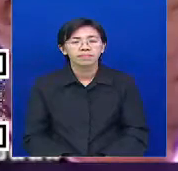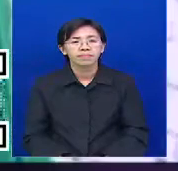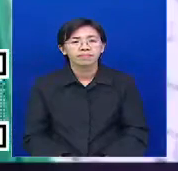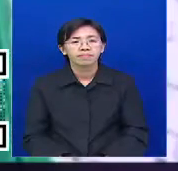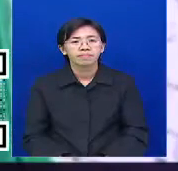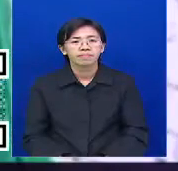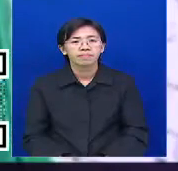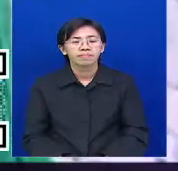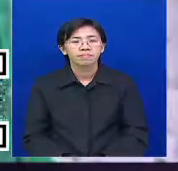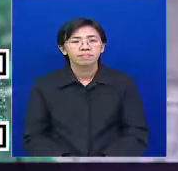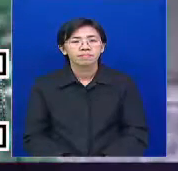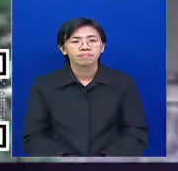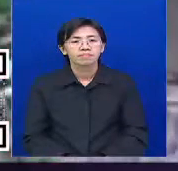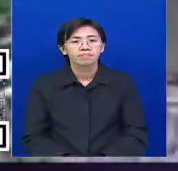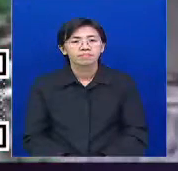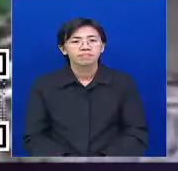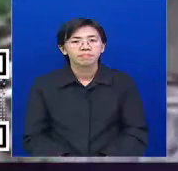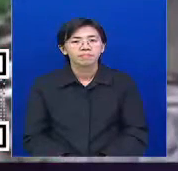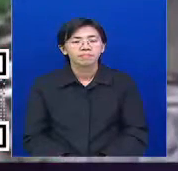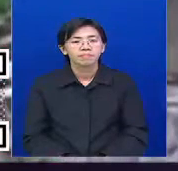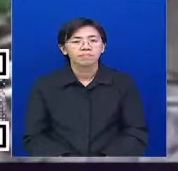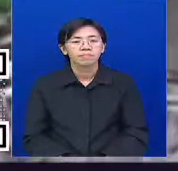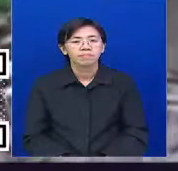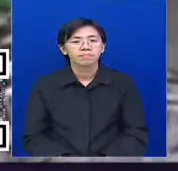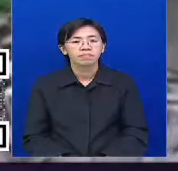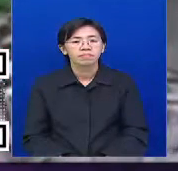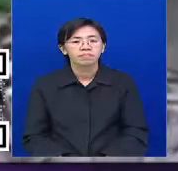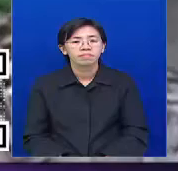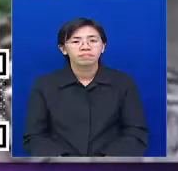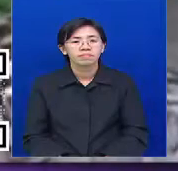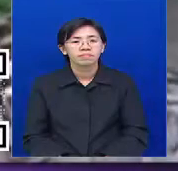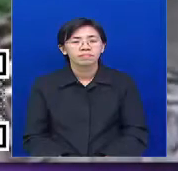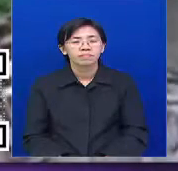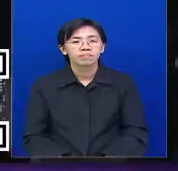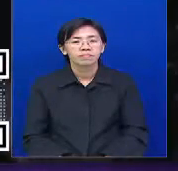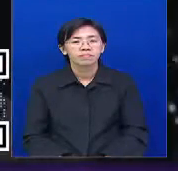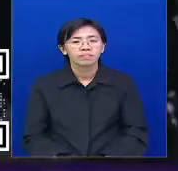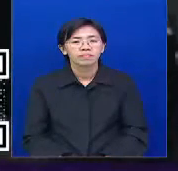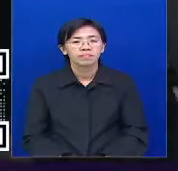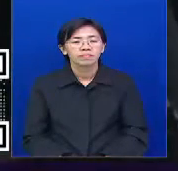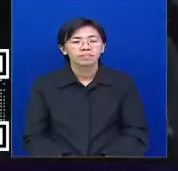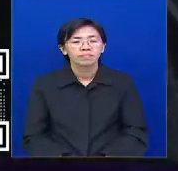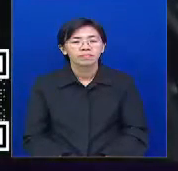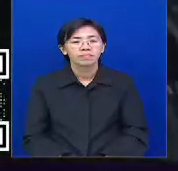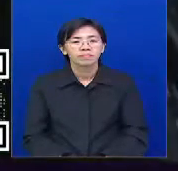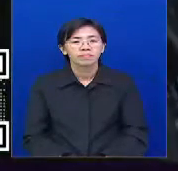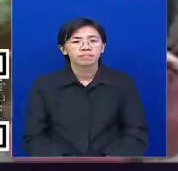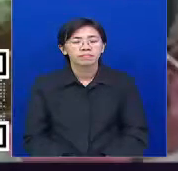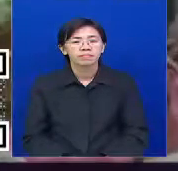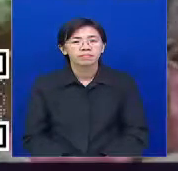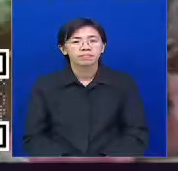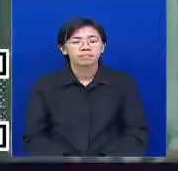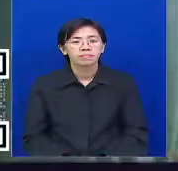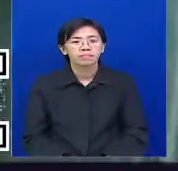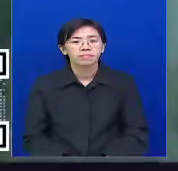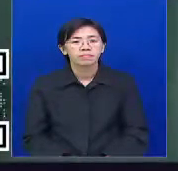จัดซื้อจัดจ้างในภาครัฐให้มีความเปิดเผยตรวจสอบได้รวมถึงมีกฎหมายสามารถเอาจริงกับผู้กระทำผิดและสามารถป้องกันการทุ